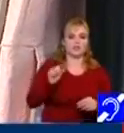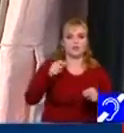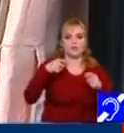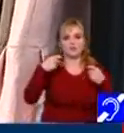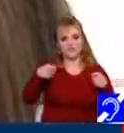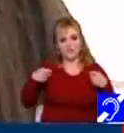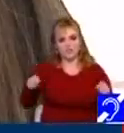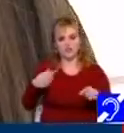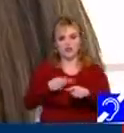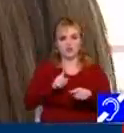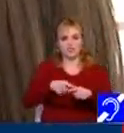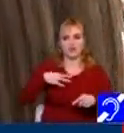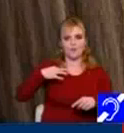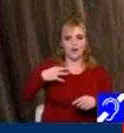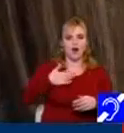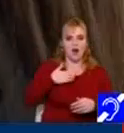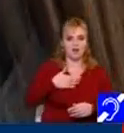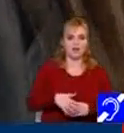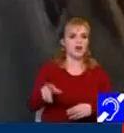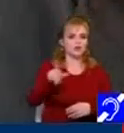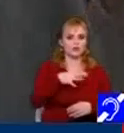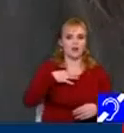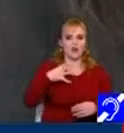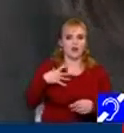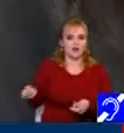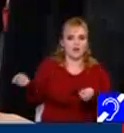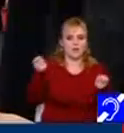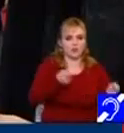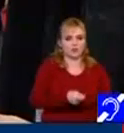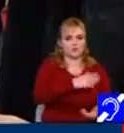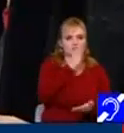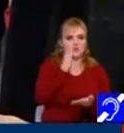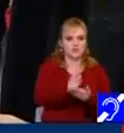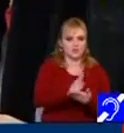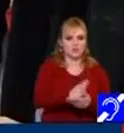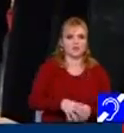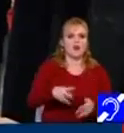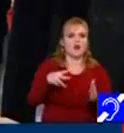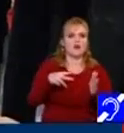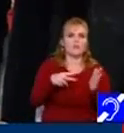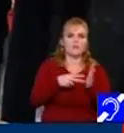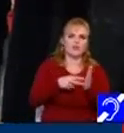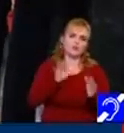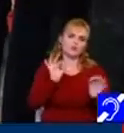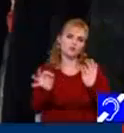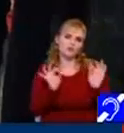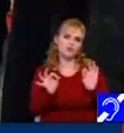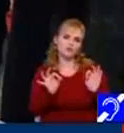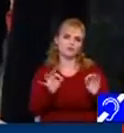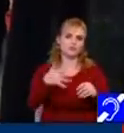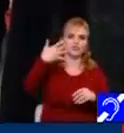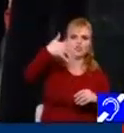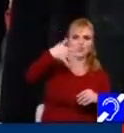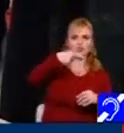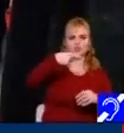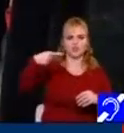ajutăm măcar cu ceea ce avem. Toate hainele care le-am adus sunt expuse la un preț absolut simbolic, între 50